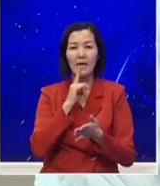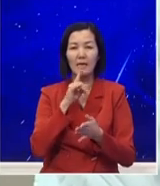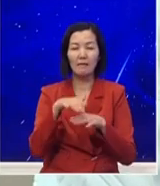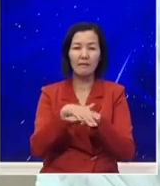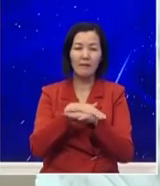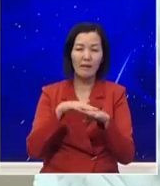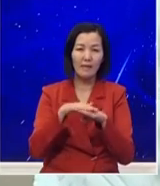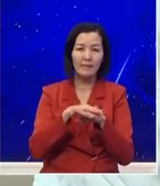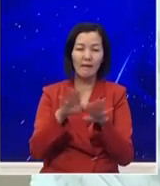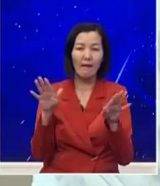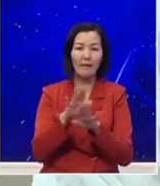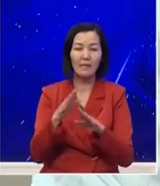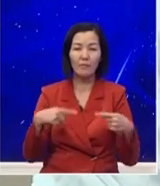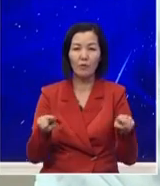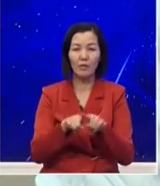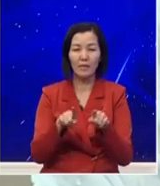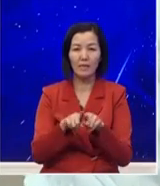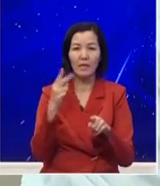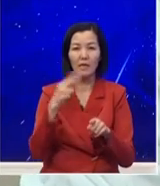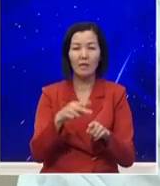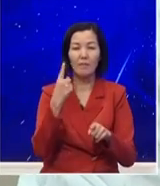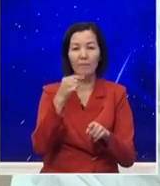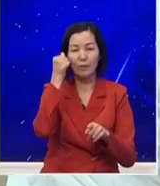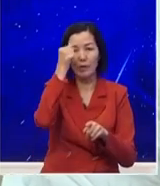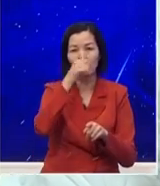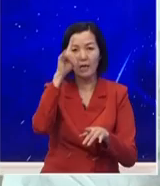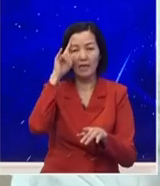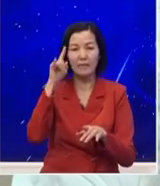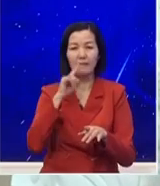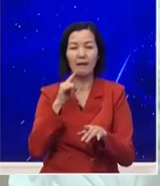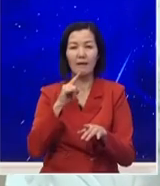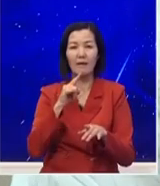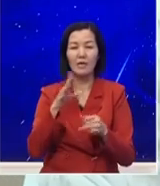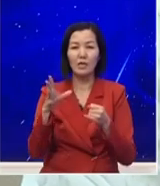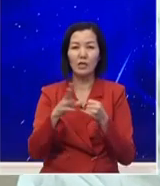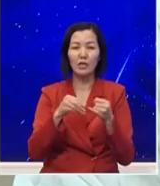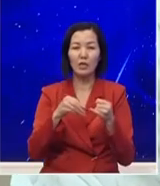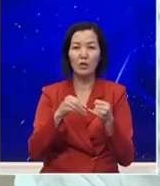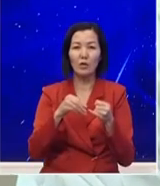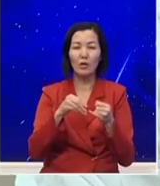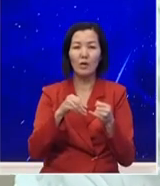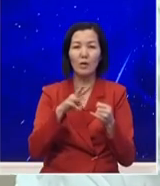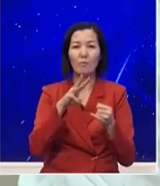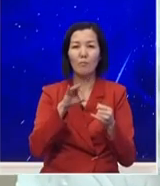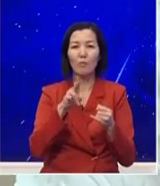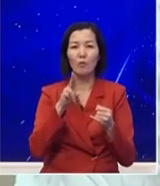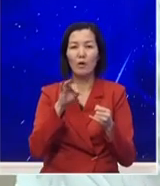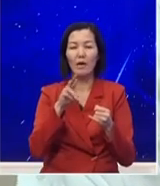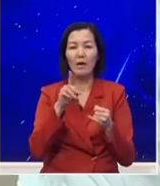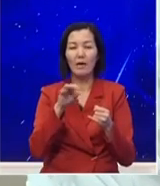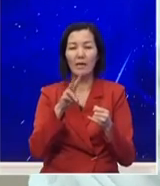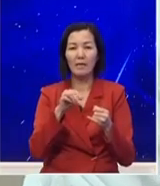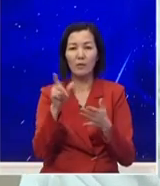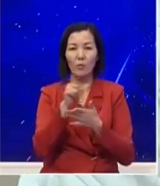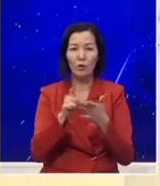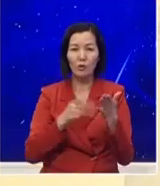үшін осы биылғы 2021 жылы күллі қазақ даласы Мұқағали өлеңін оқып жату керек деген бір мақсат челлендждің